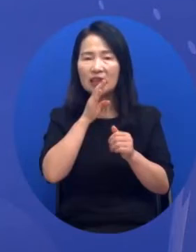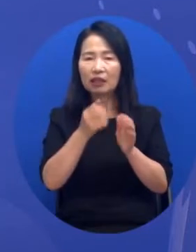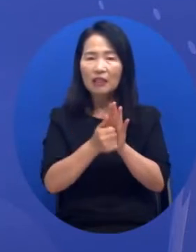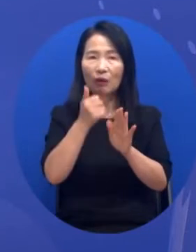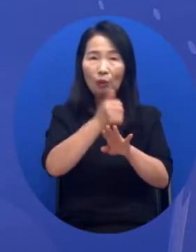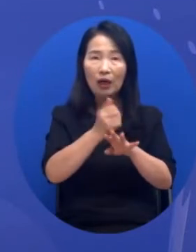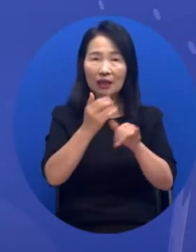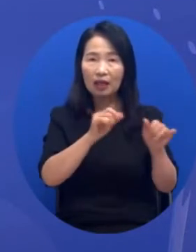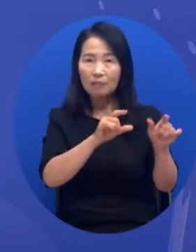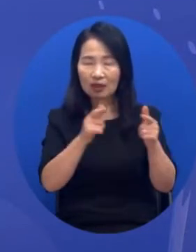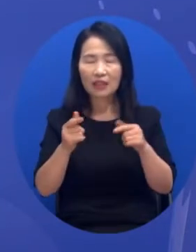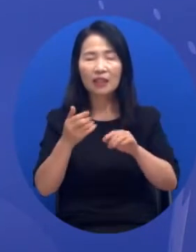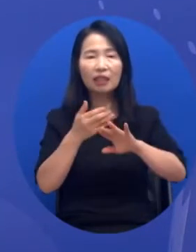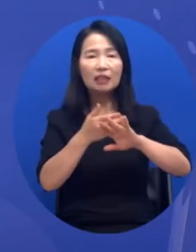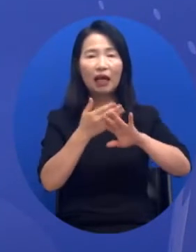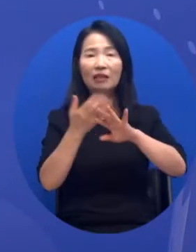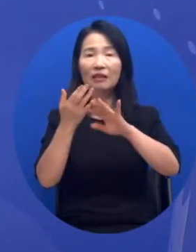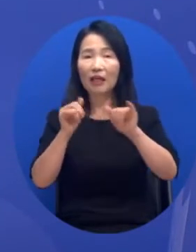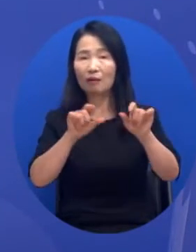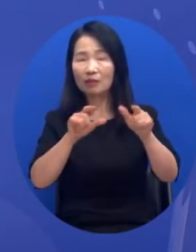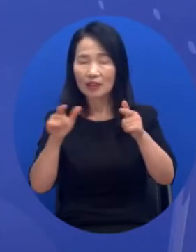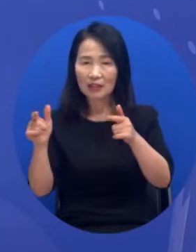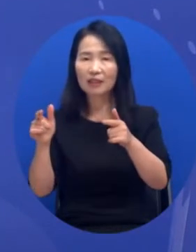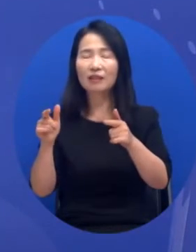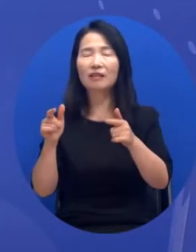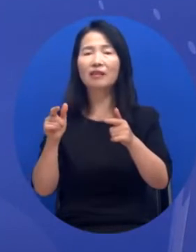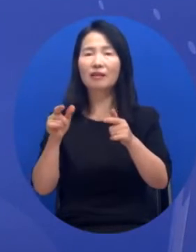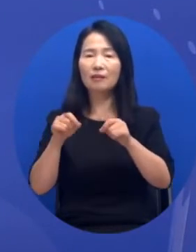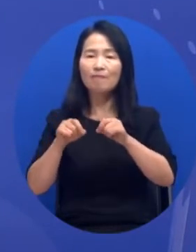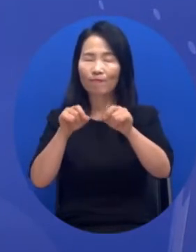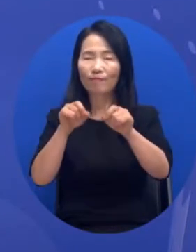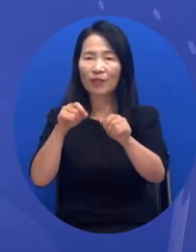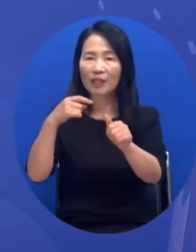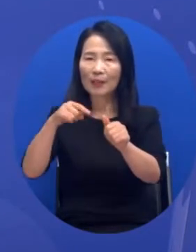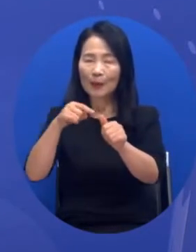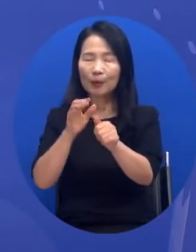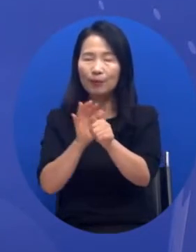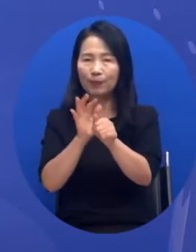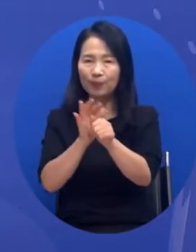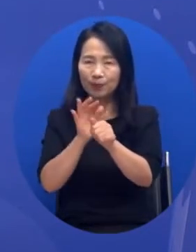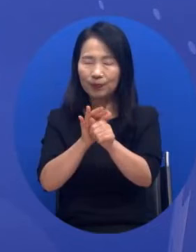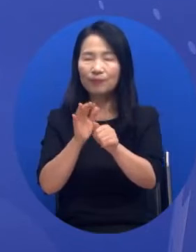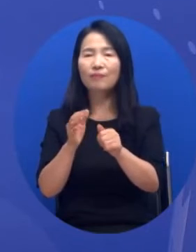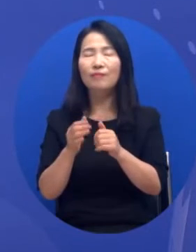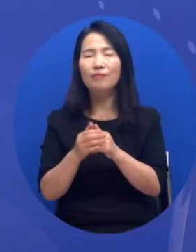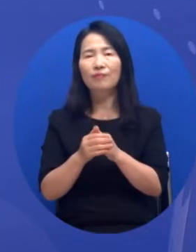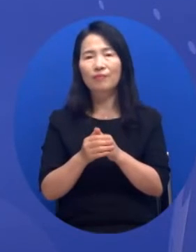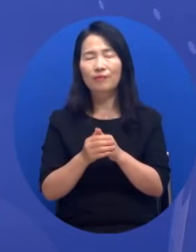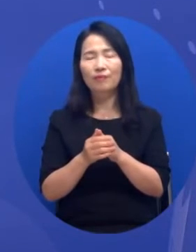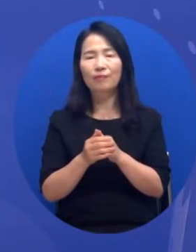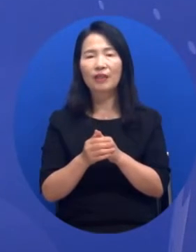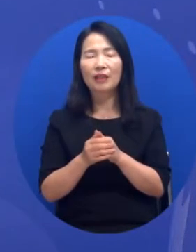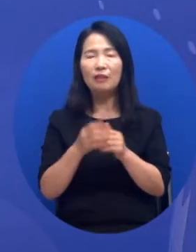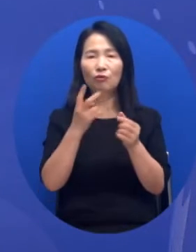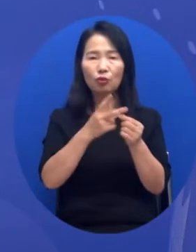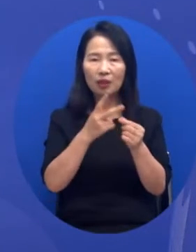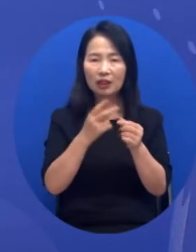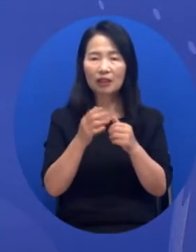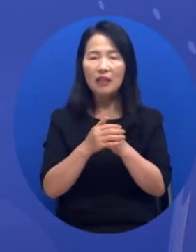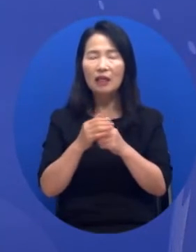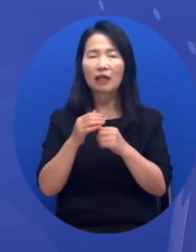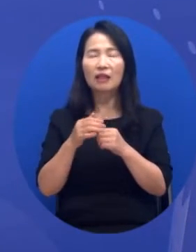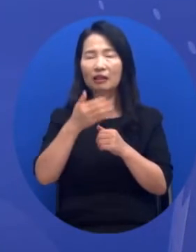다른 사람들을 그렇게 사업장을 할 수 있도록 만들어주고 섬겨준다거나 이런 부분들을 좀 하고 있고요. 두 번째는 이제